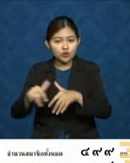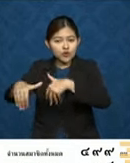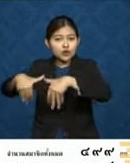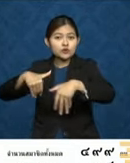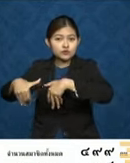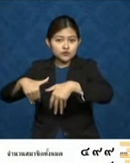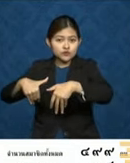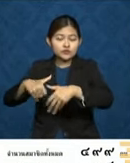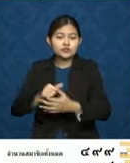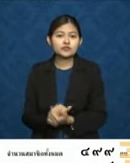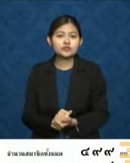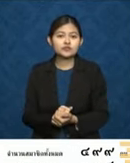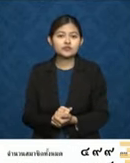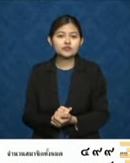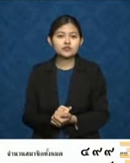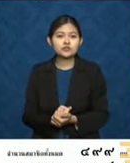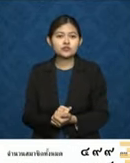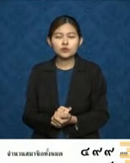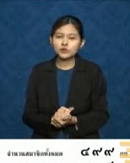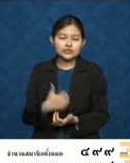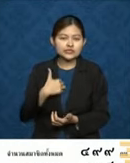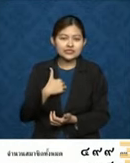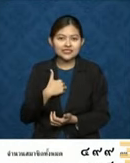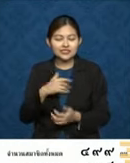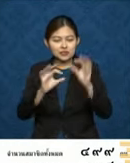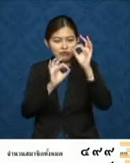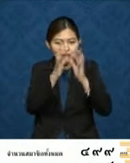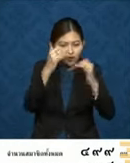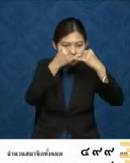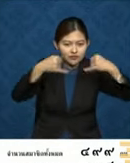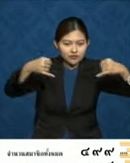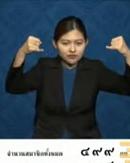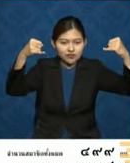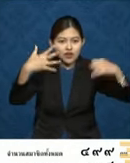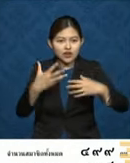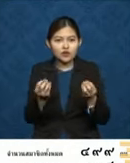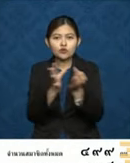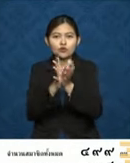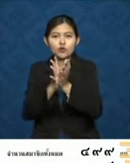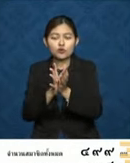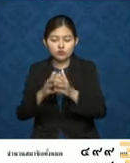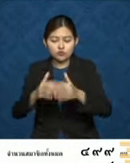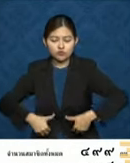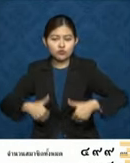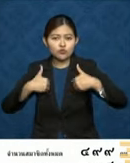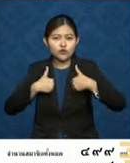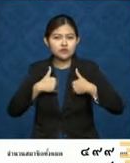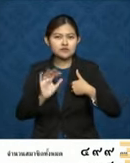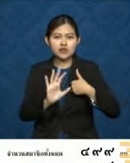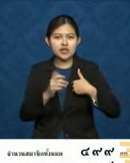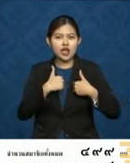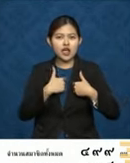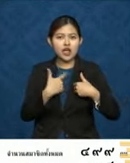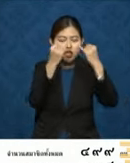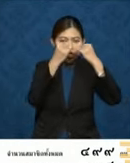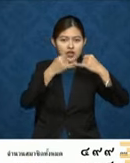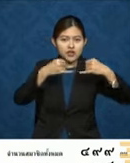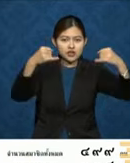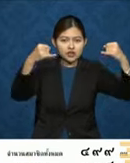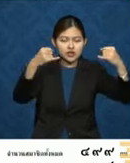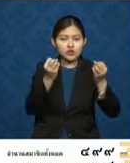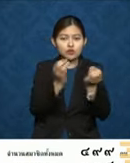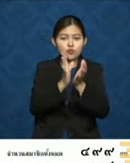รอบผมไม่อยากเห็นข่าวเหตุการณ์เพลินไหม้สายสื่อสารที่จะทำให้เกิดความสูญเสียอีกครับเพราะฉะนั้นอย่าปล่อยให้วยหายแล้วค่อยล้อม